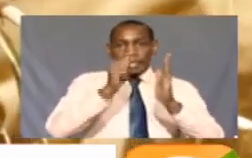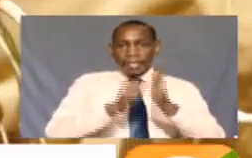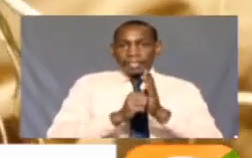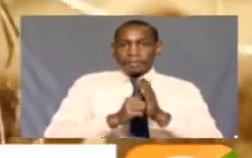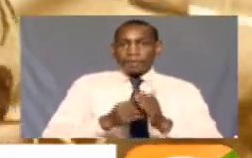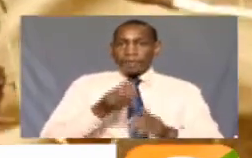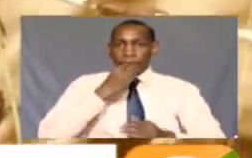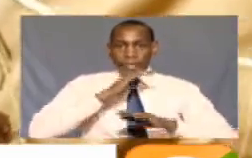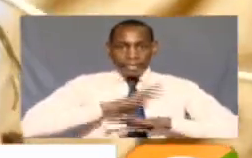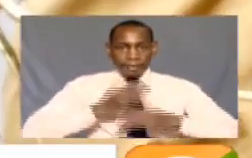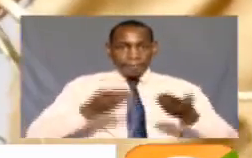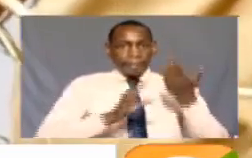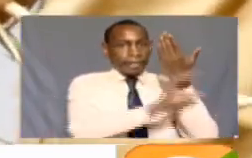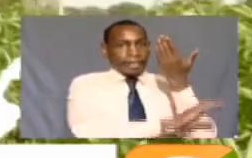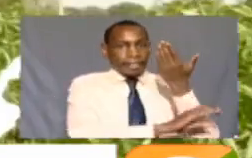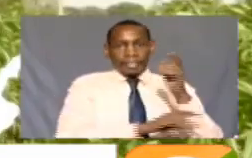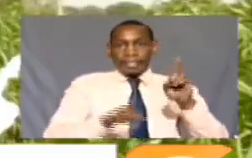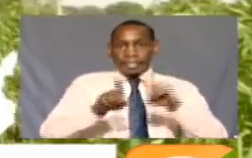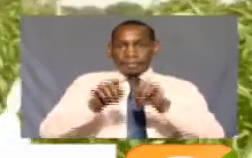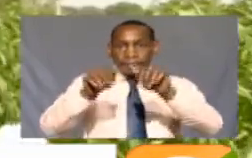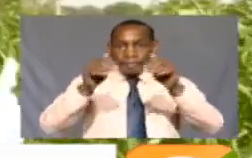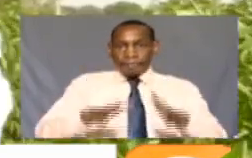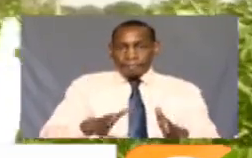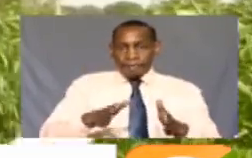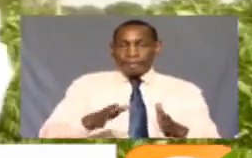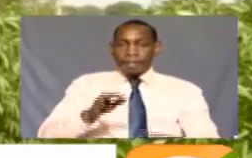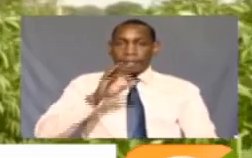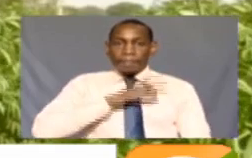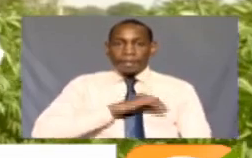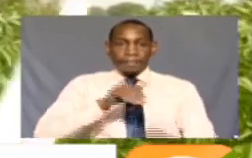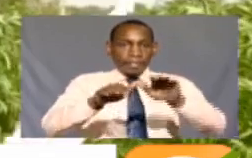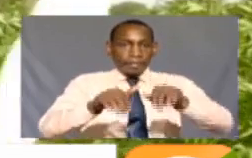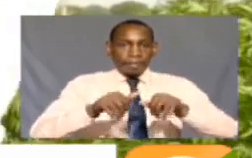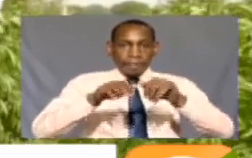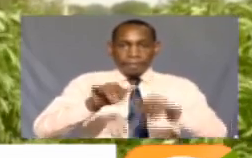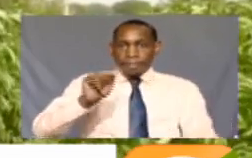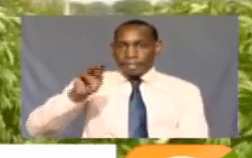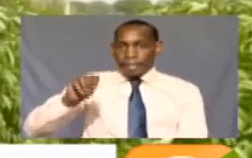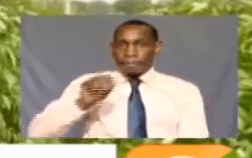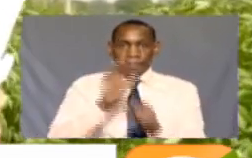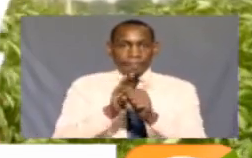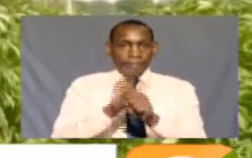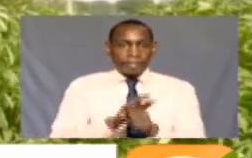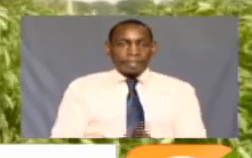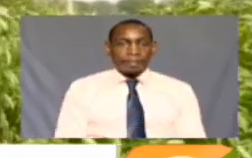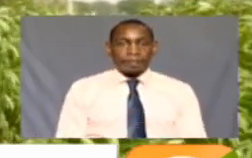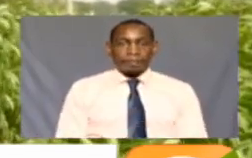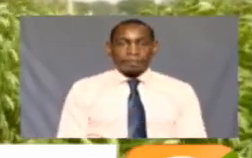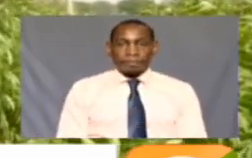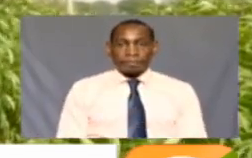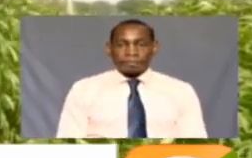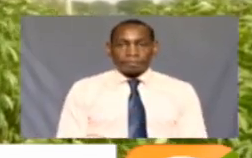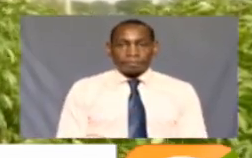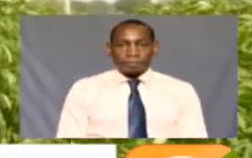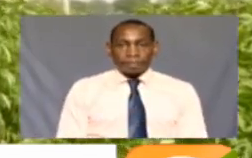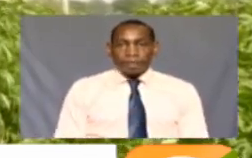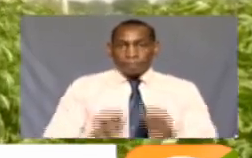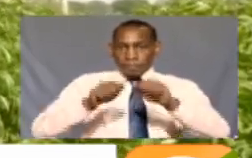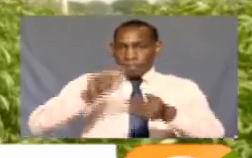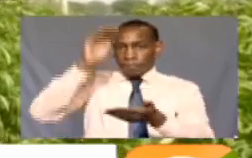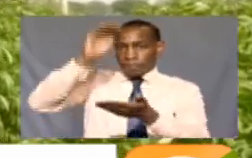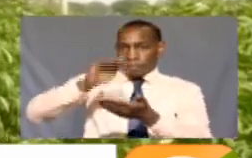tosha nchini, na kwa Christopher Onyango, manufaa ya kilimo cha mihogo ni mengi. Uweze kuhudumia mkulima kwa njia ya kupunguza